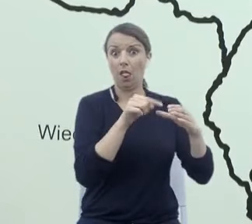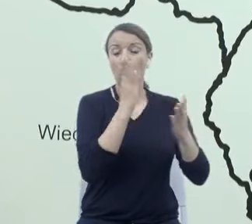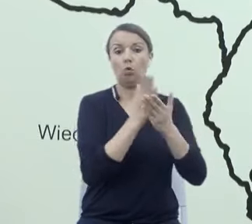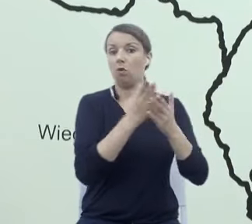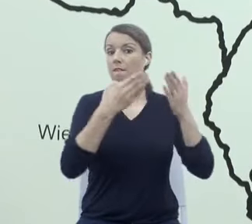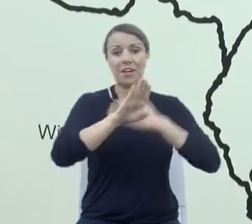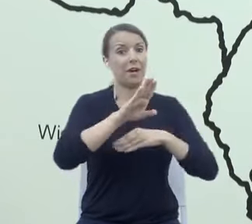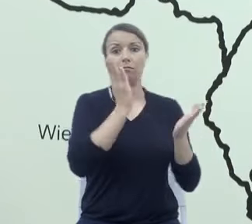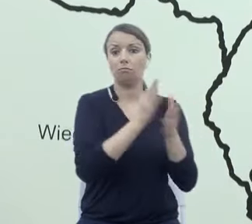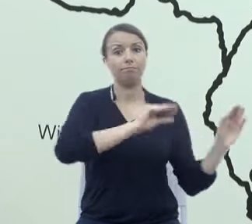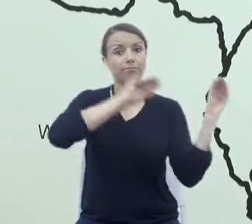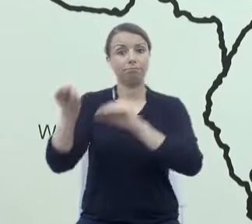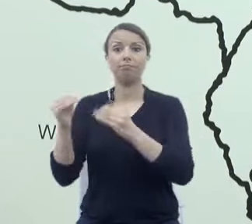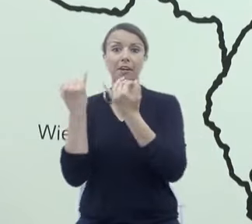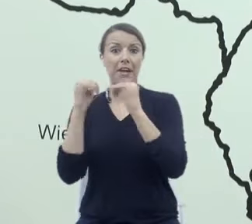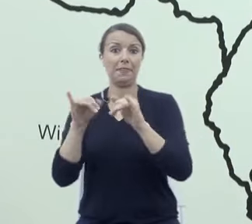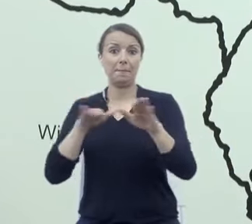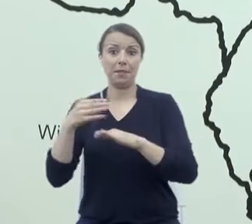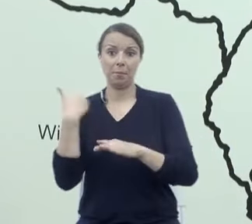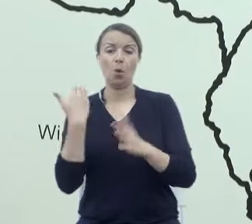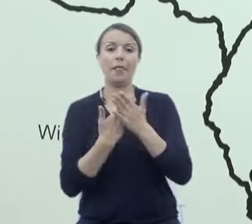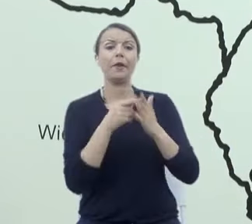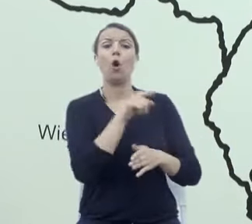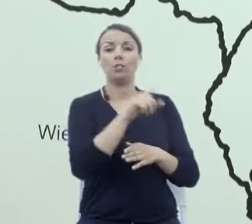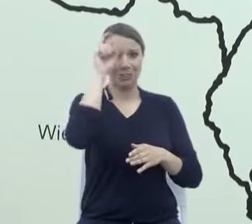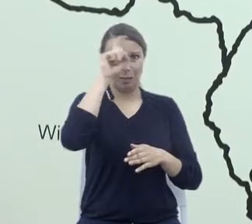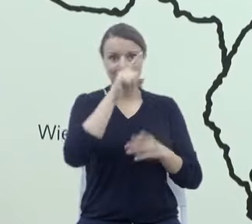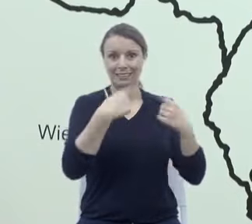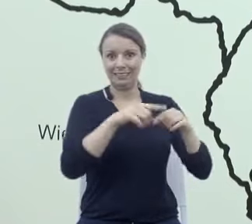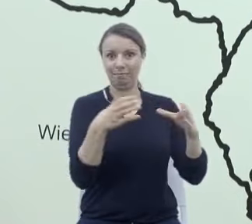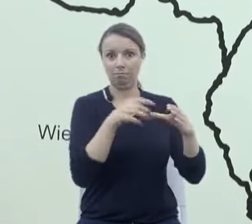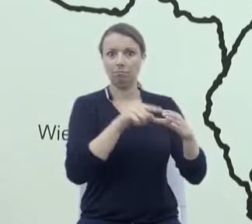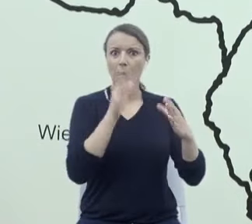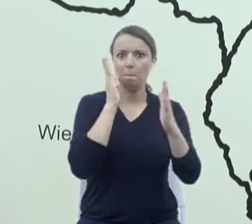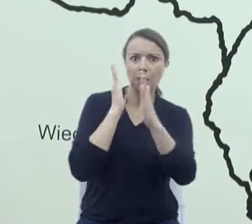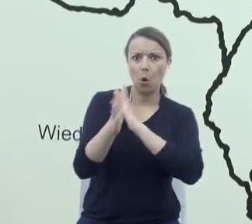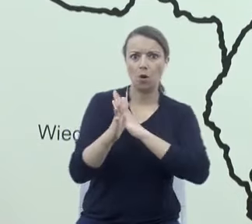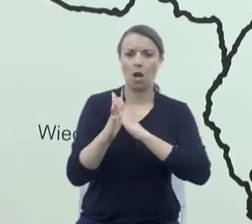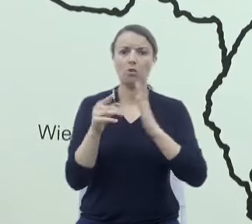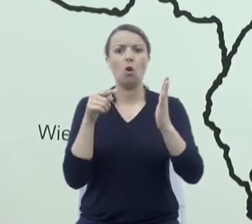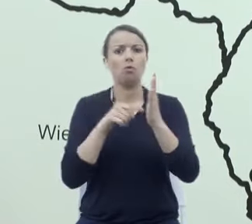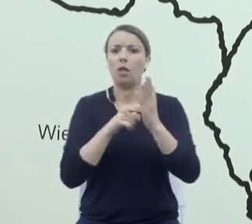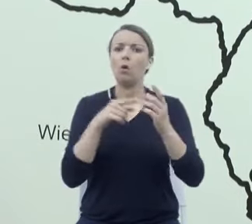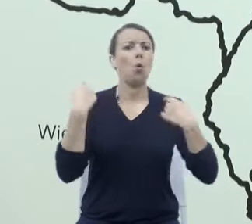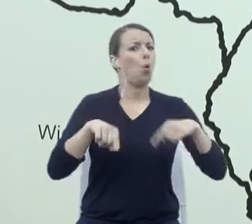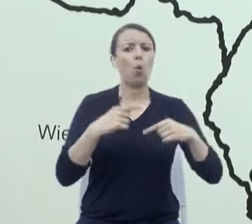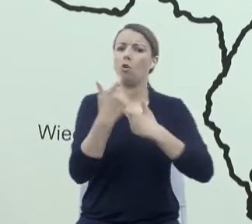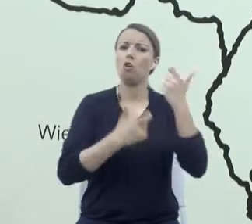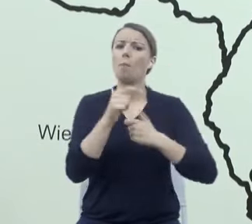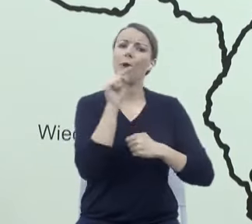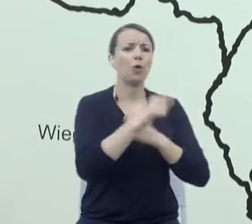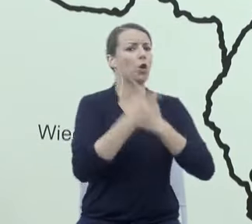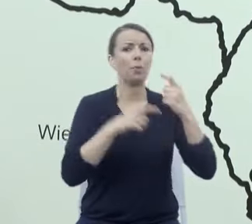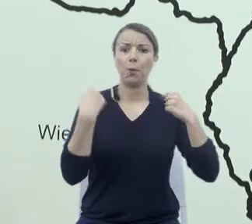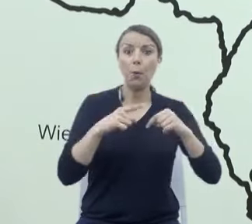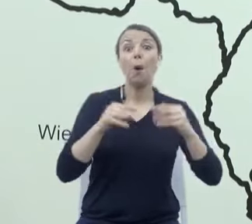nie brali ci Niemcy bezpośredniego udziału, być może sugerowali, nakazali i tak dalej. Tego nie rozstrzygam, ale na pewno nie